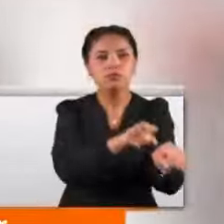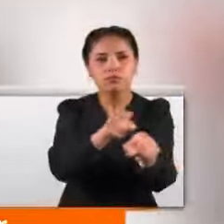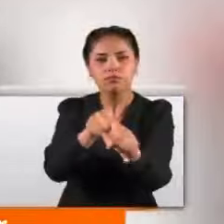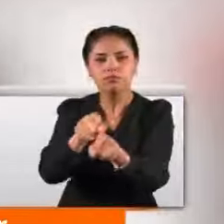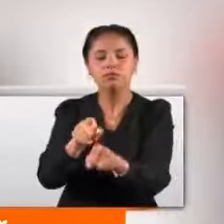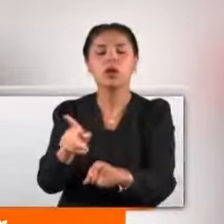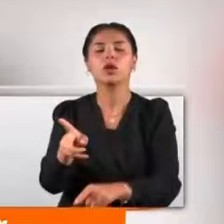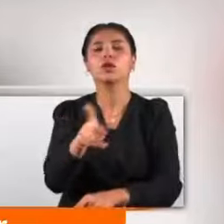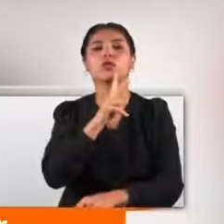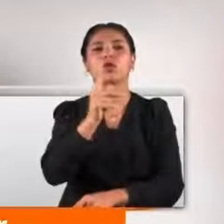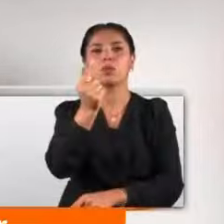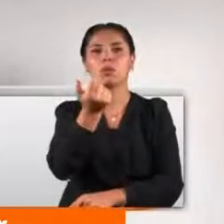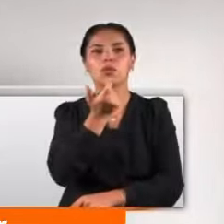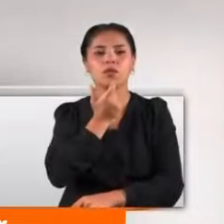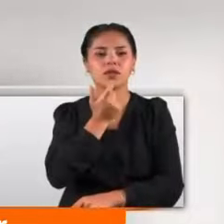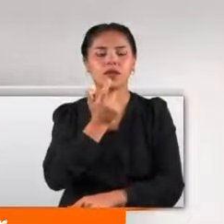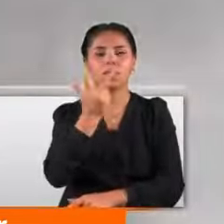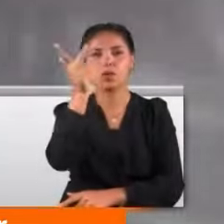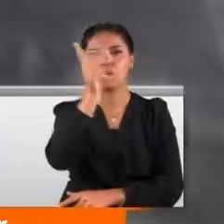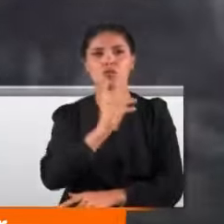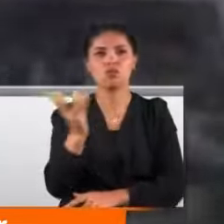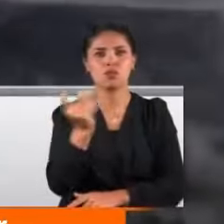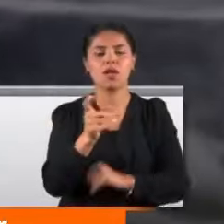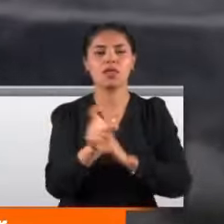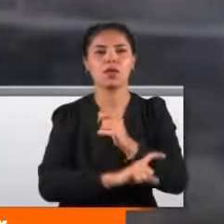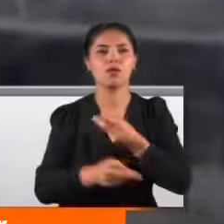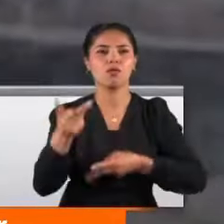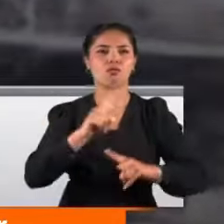yılda 300'e yakın teröristi öldürdü.